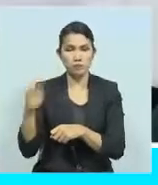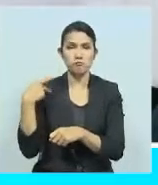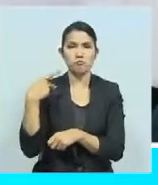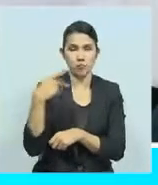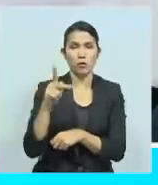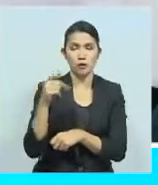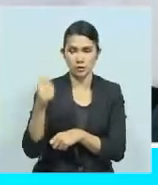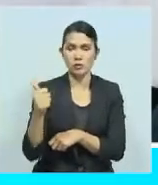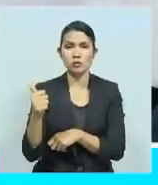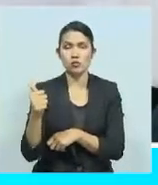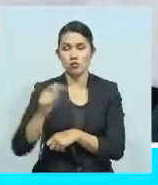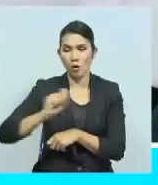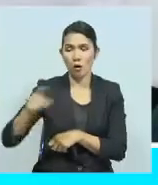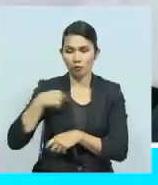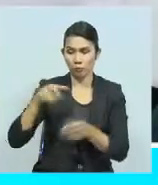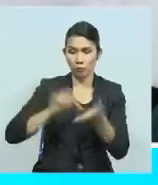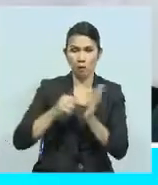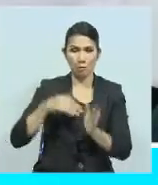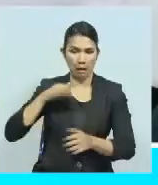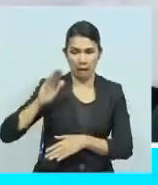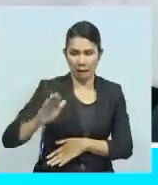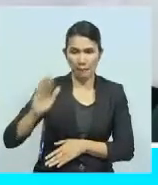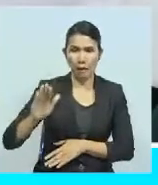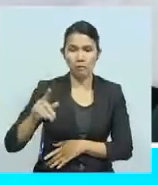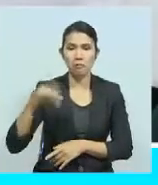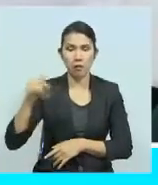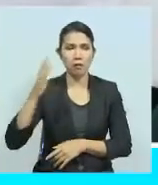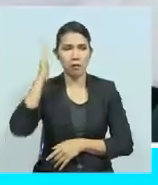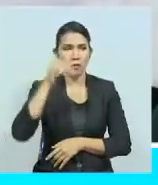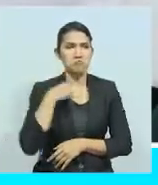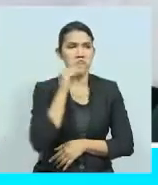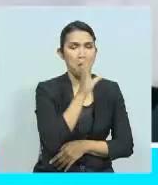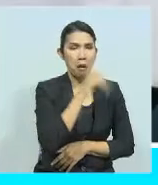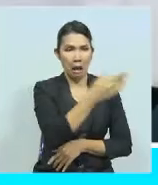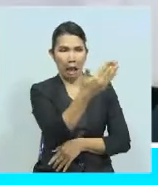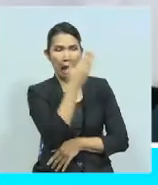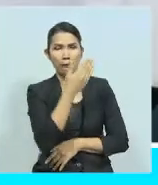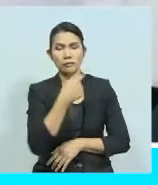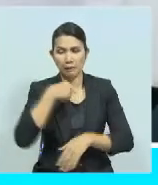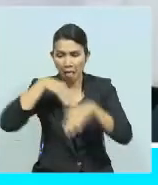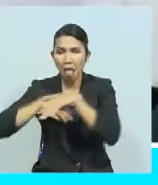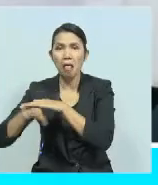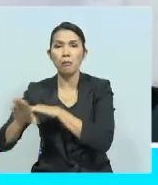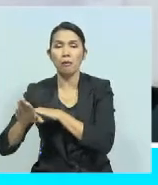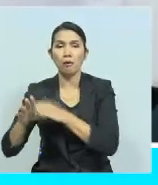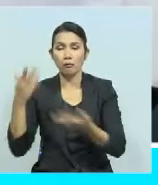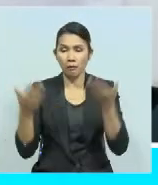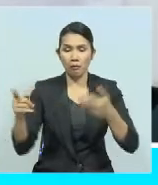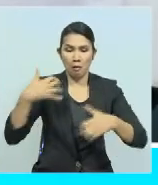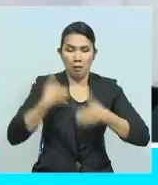ชน์กับตัวลูกมากกว่าการไปบอกห้ามหรือปฏิเสธลูกต้องแอบทำนะคะหรือลูกอาจจะอึดอัดขับข้องใจจน